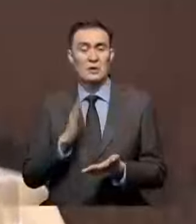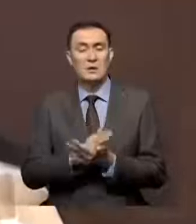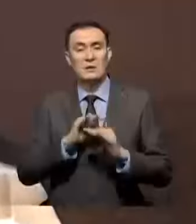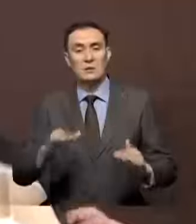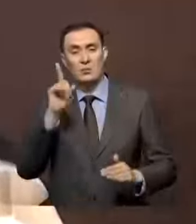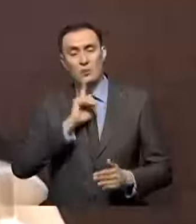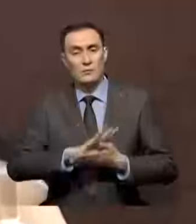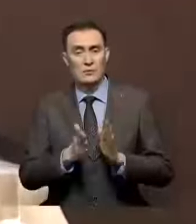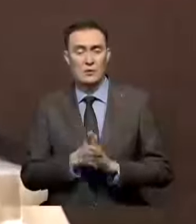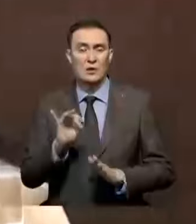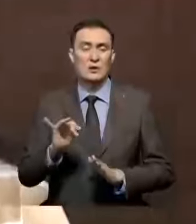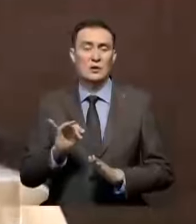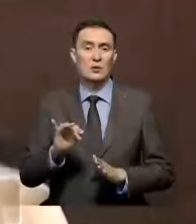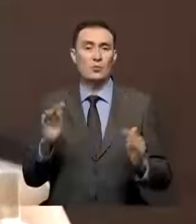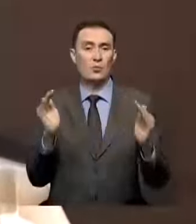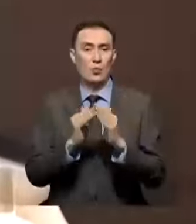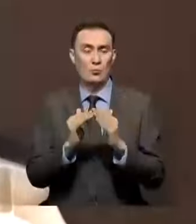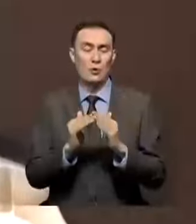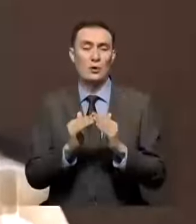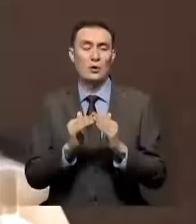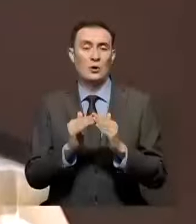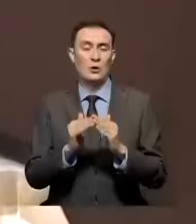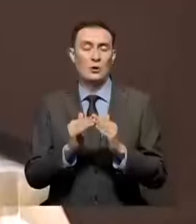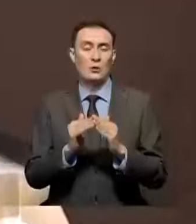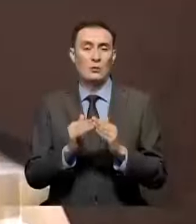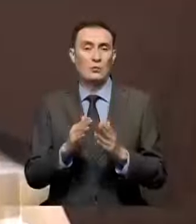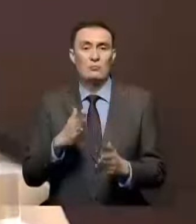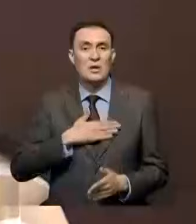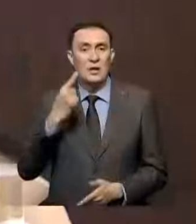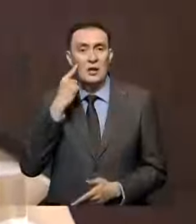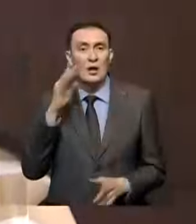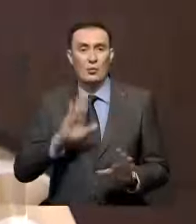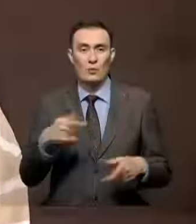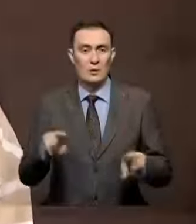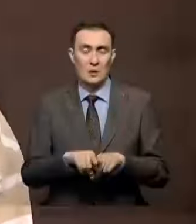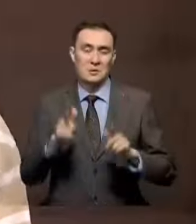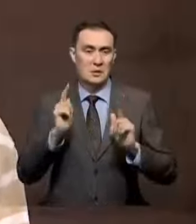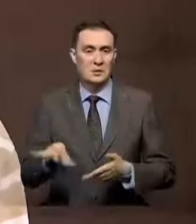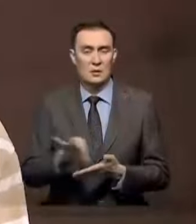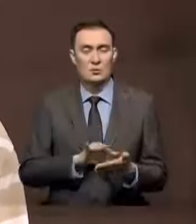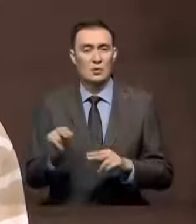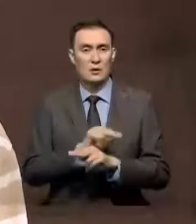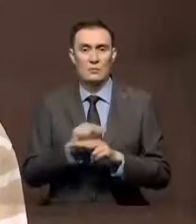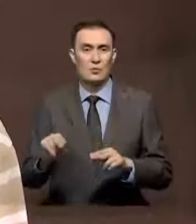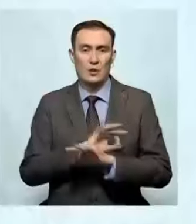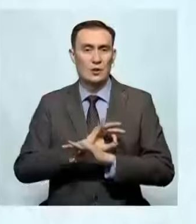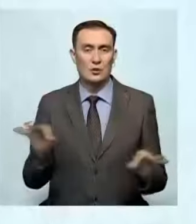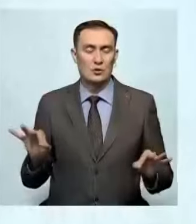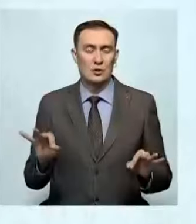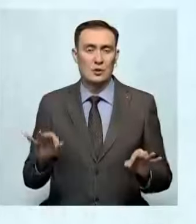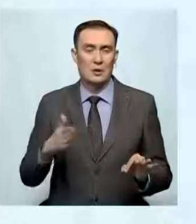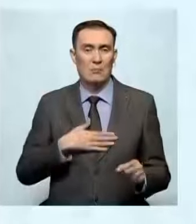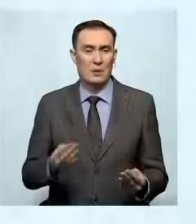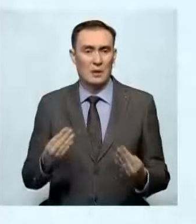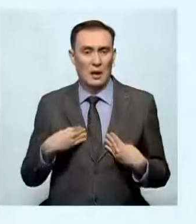площадка шикарная, и сам дом как бы... Но мы и даже не думали, сразу согласились. Ремонт такой прям роскошный. Нам же